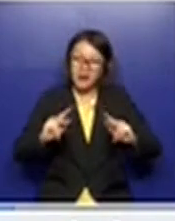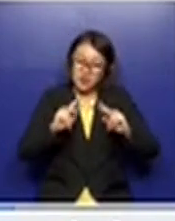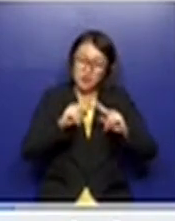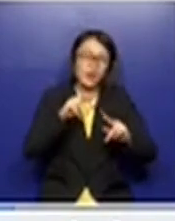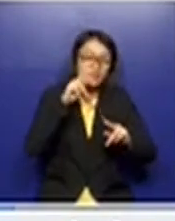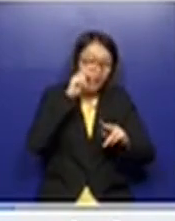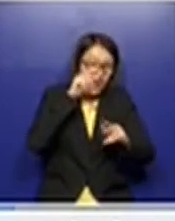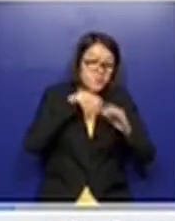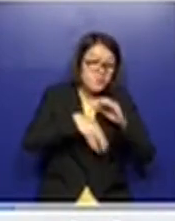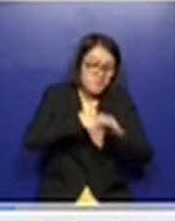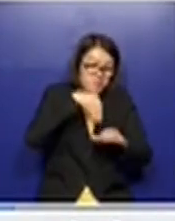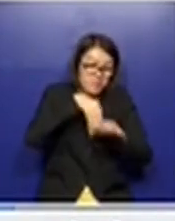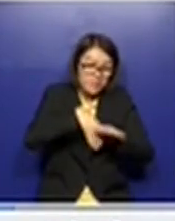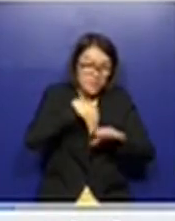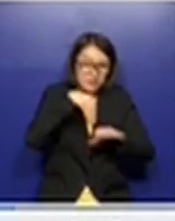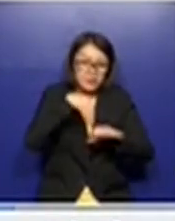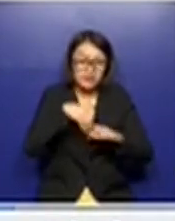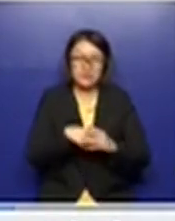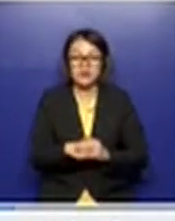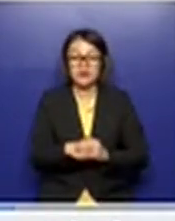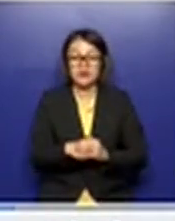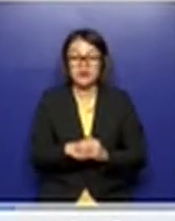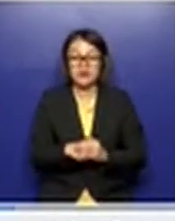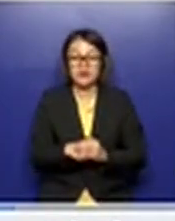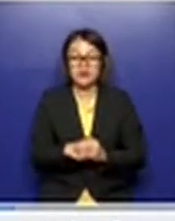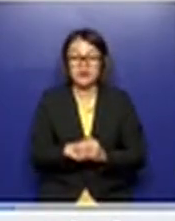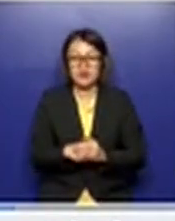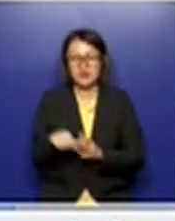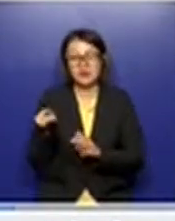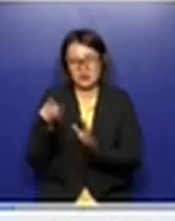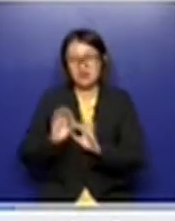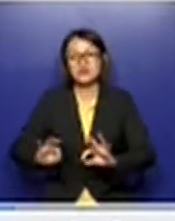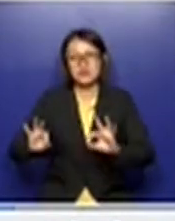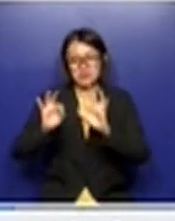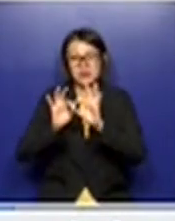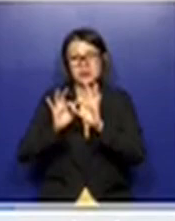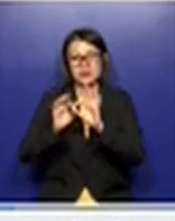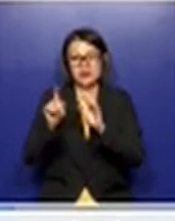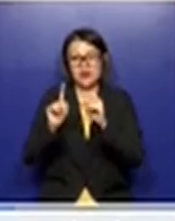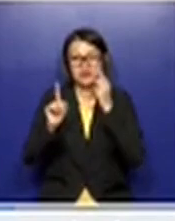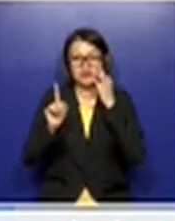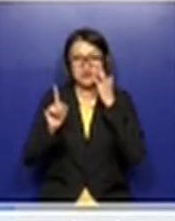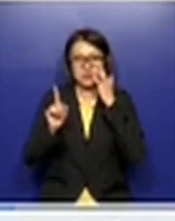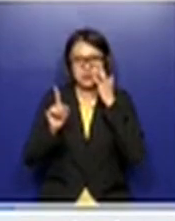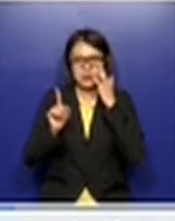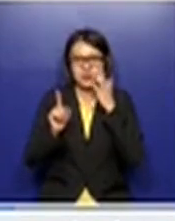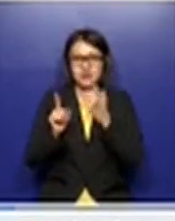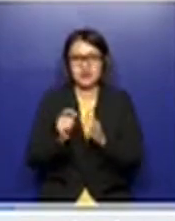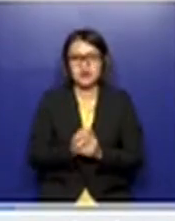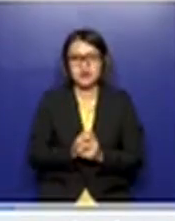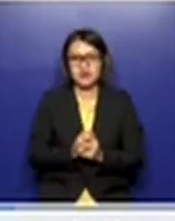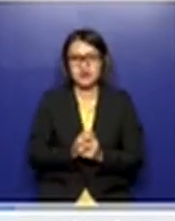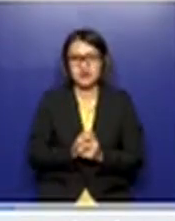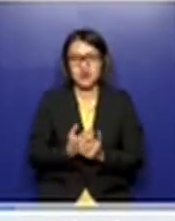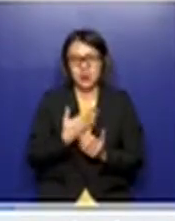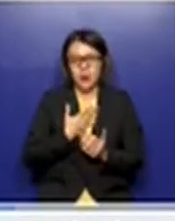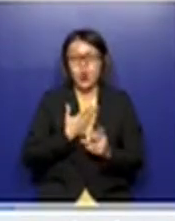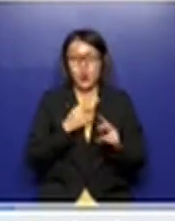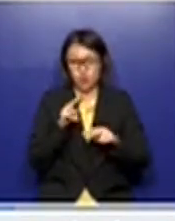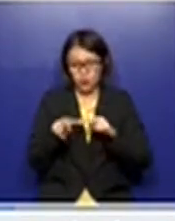ลแต่ว่าเรายังจำเป็นจะต้องมีท่านอยู่ผมจึงขออนุญาตได้ขอตรวจสอบว่